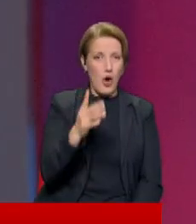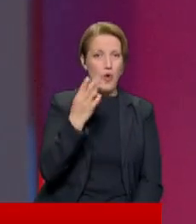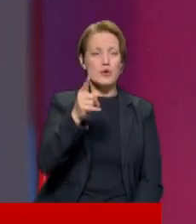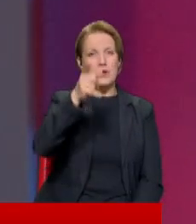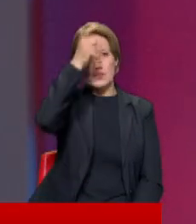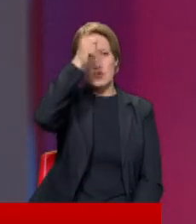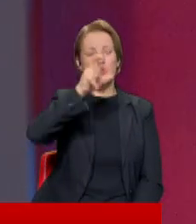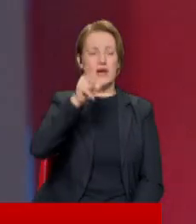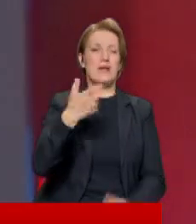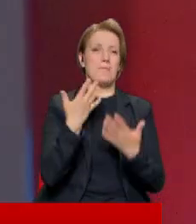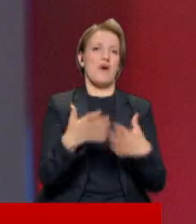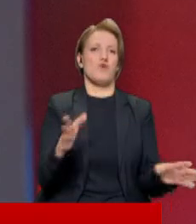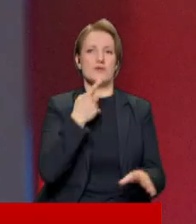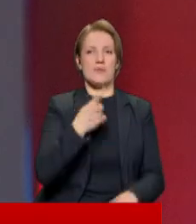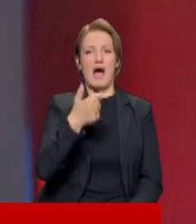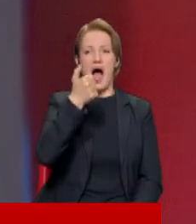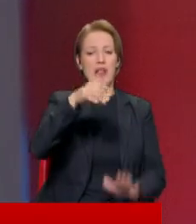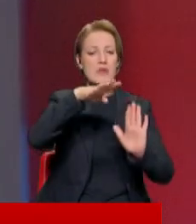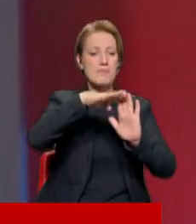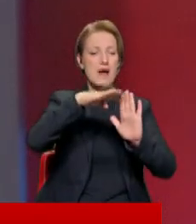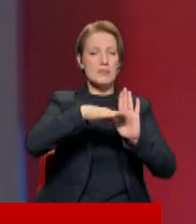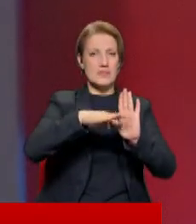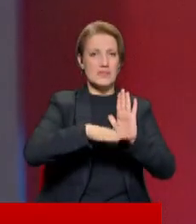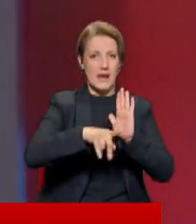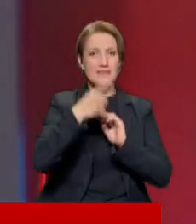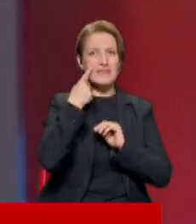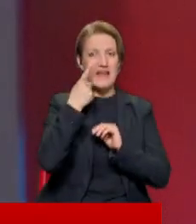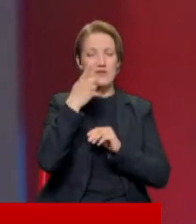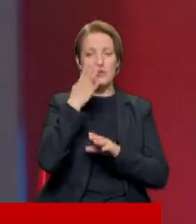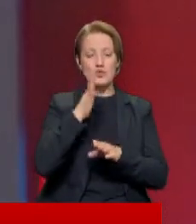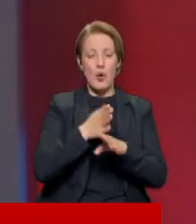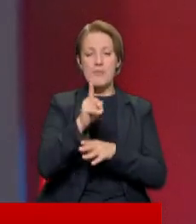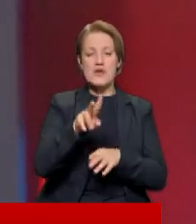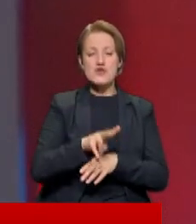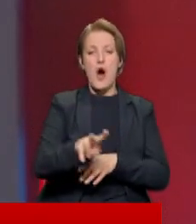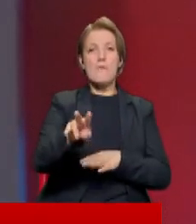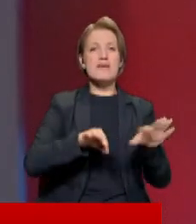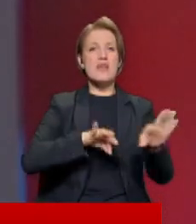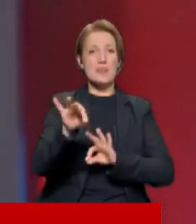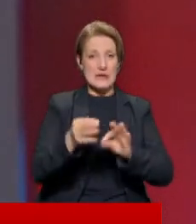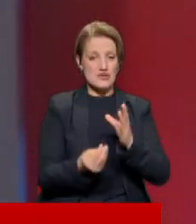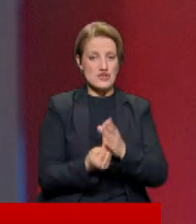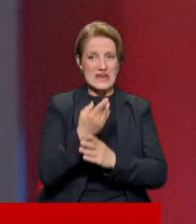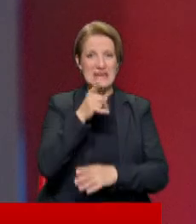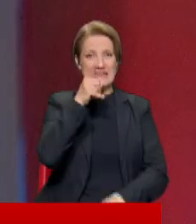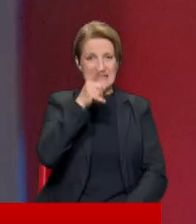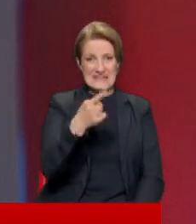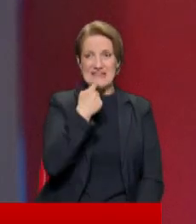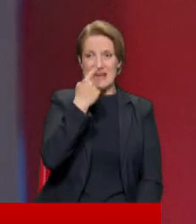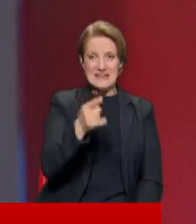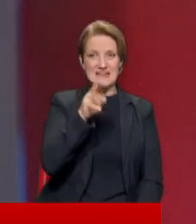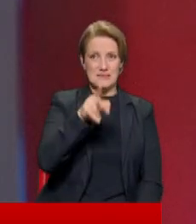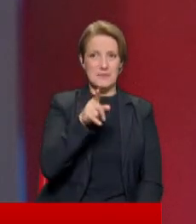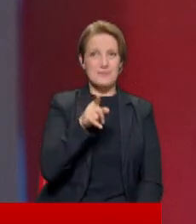biz Türk Eğitim Derneği olarak bu 6 maddede Eğer devlet bir doğru yol haritası çıkarırsa ve sizin dediğiniz gibi